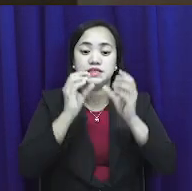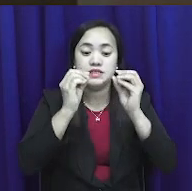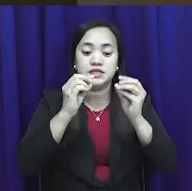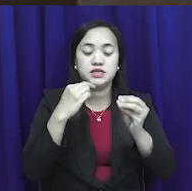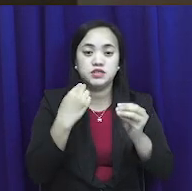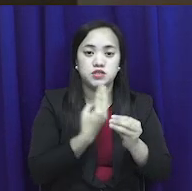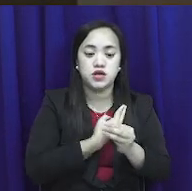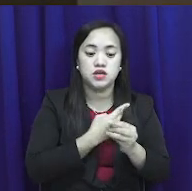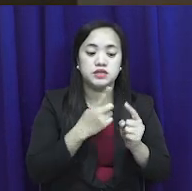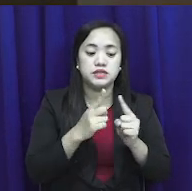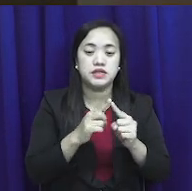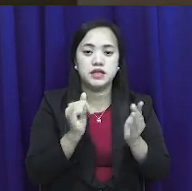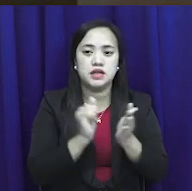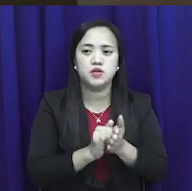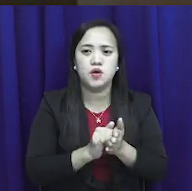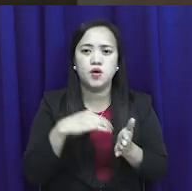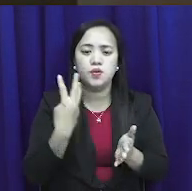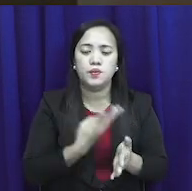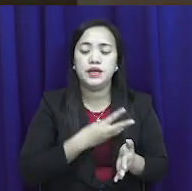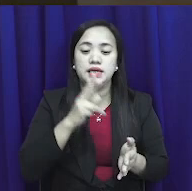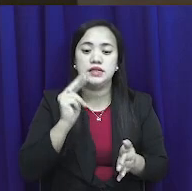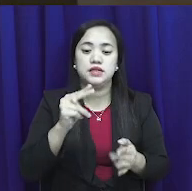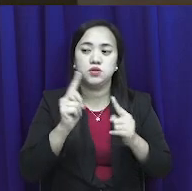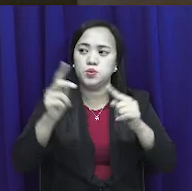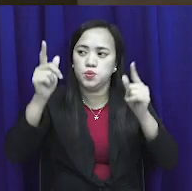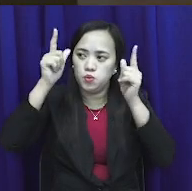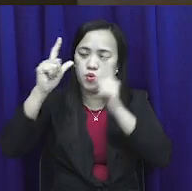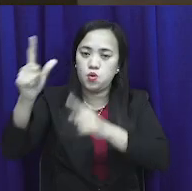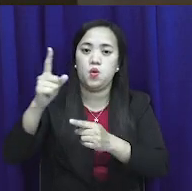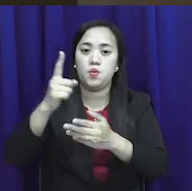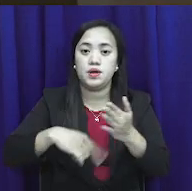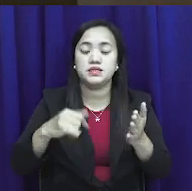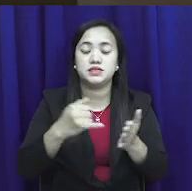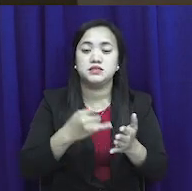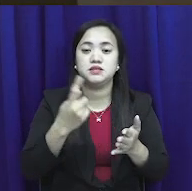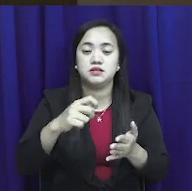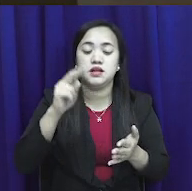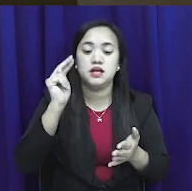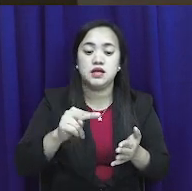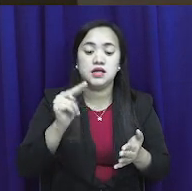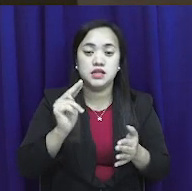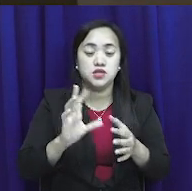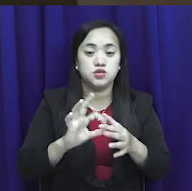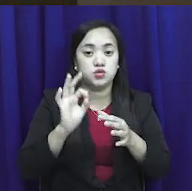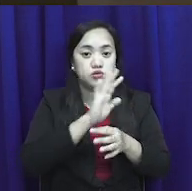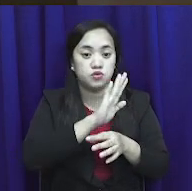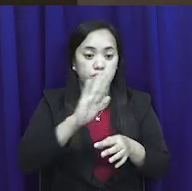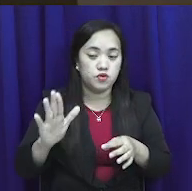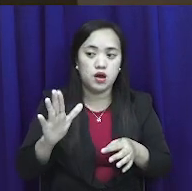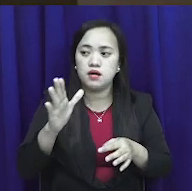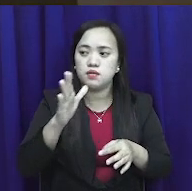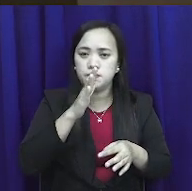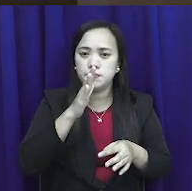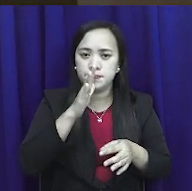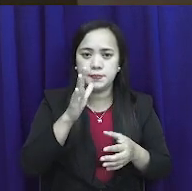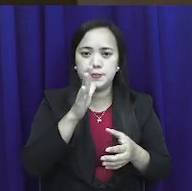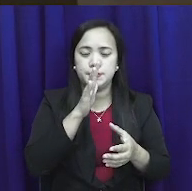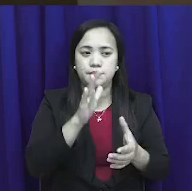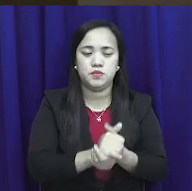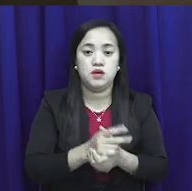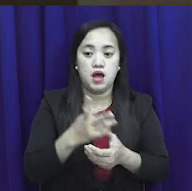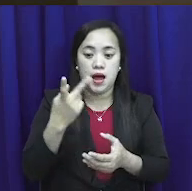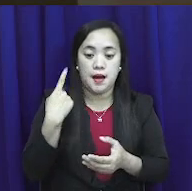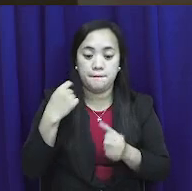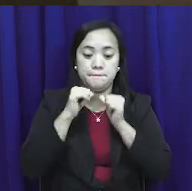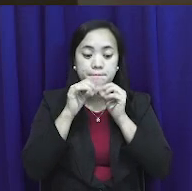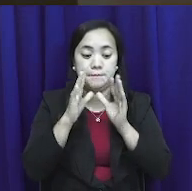Pastor na we have to look on that as well ' ba hindi naman natin bibilhin yung luho pero alam naman natin na by blessing na alam